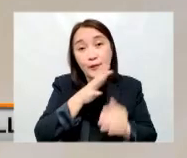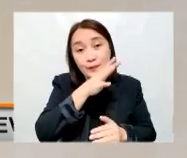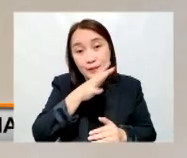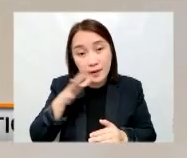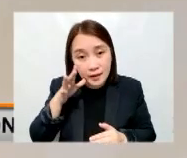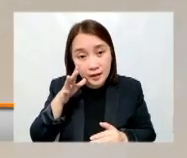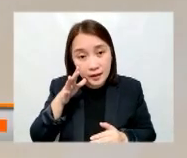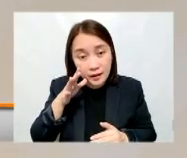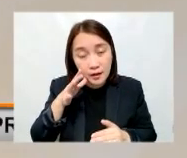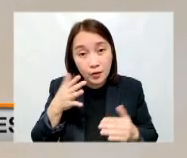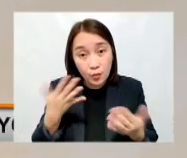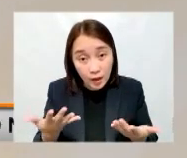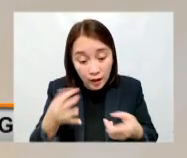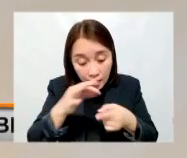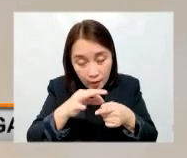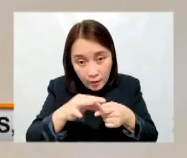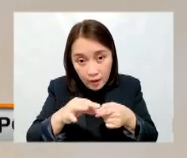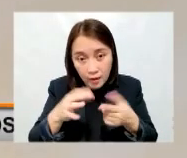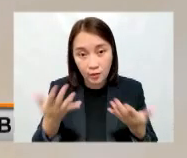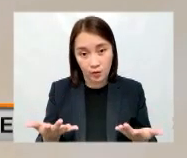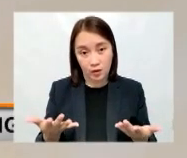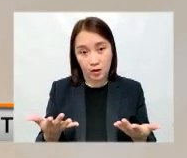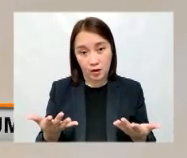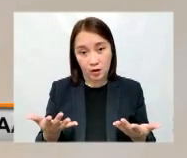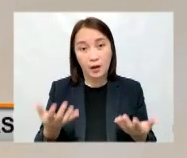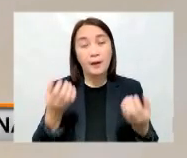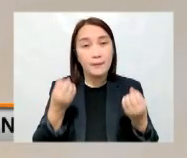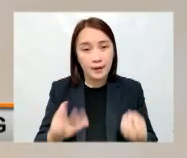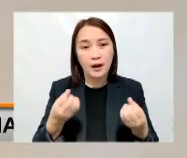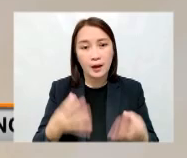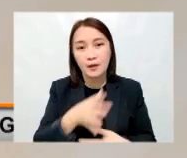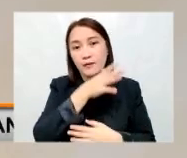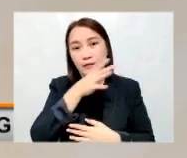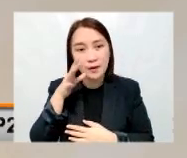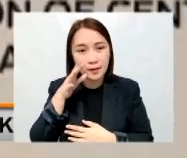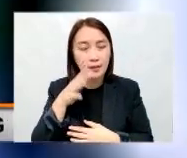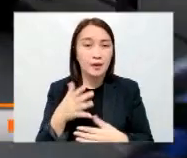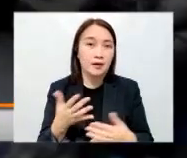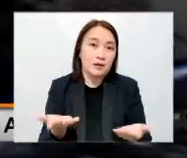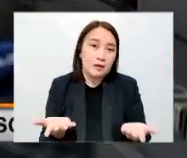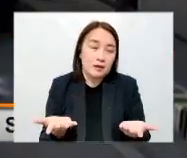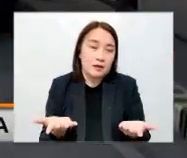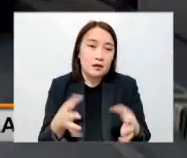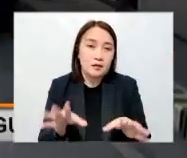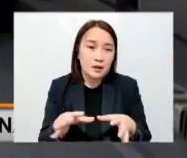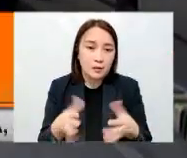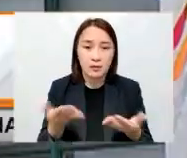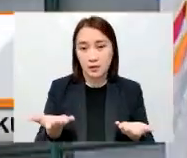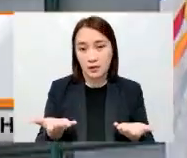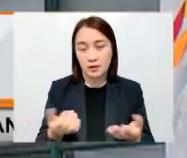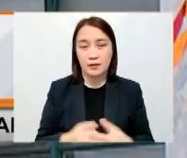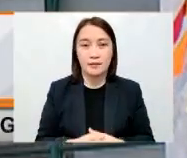yung palay at wala na kami yung palay. Maraming farmer po, hindi na farmer na may tuturing. Nauna nang sinabi ng DA